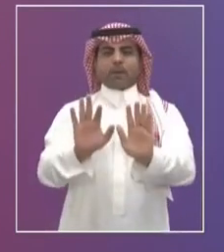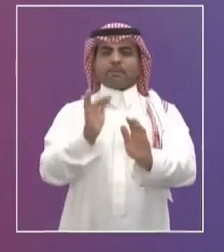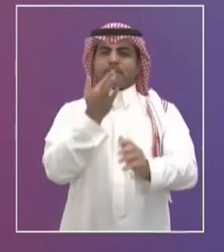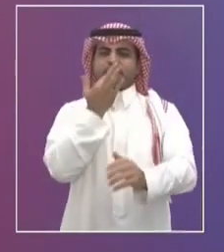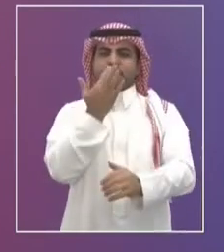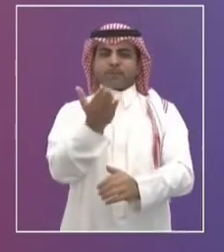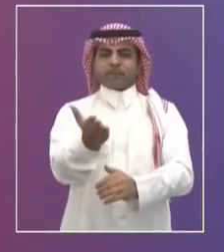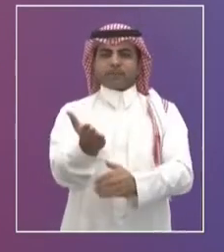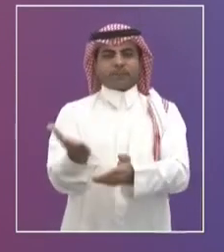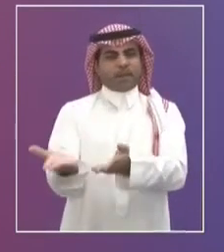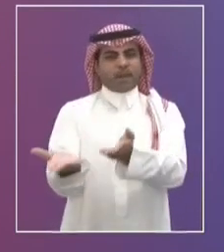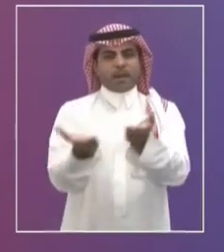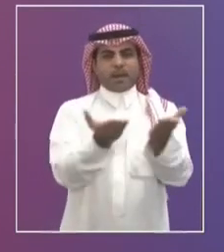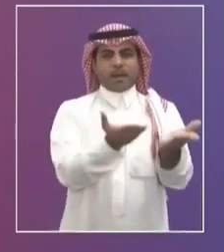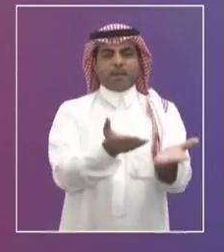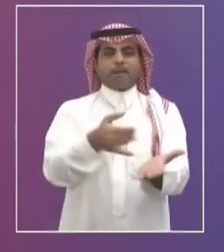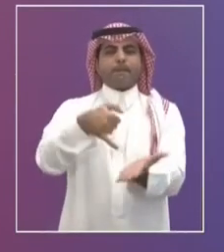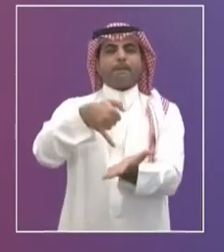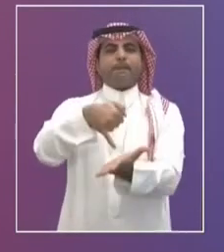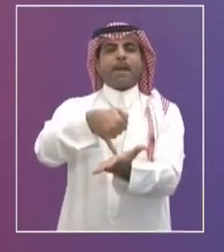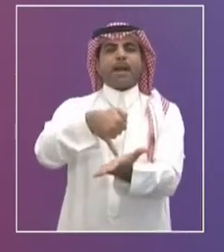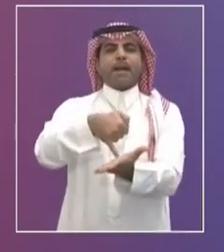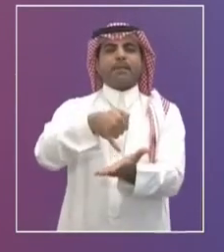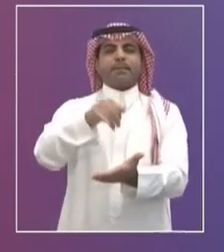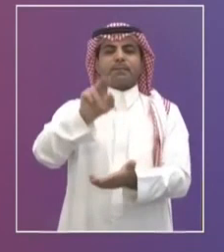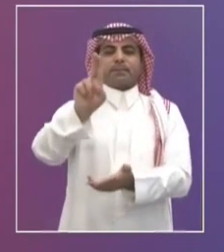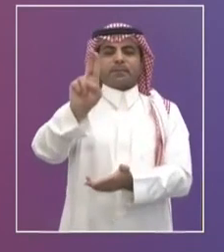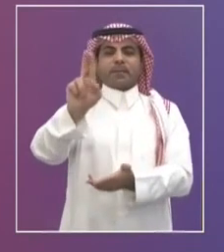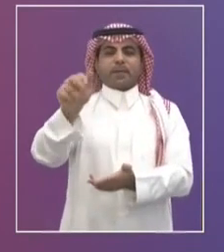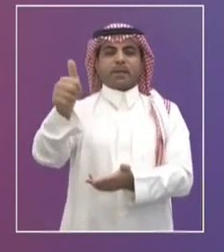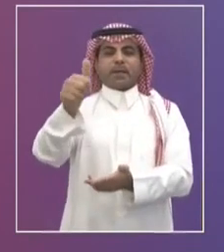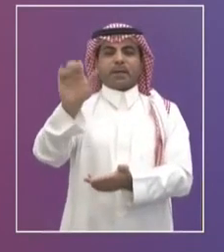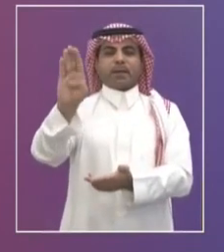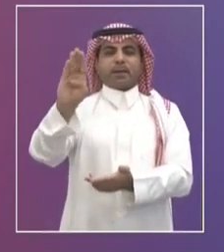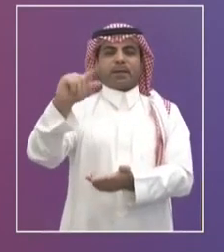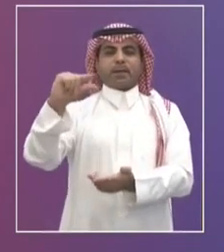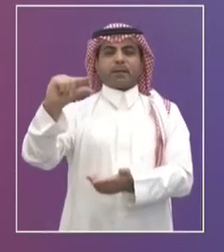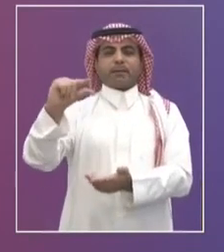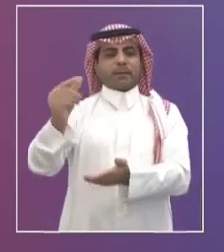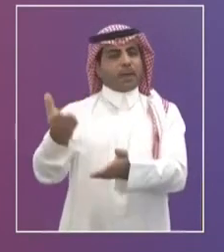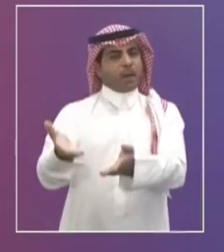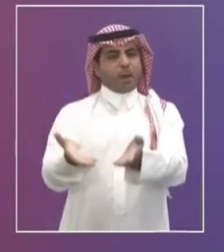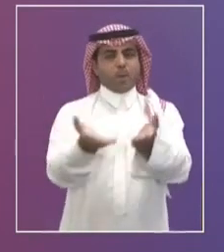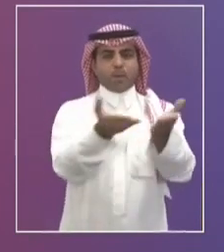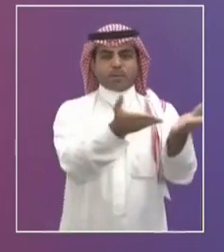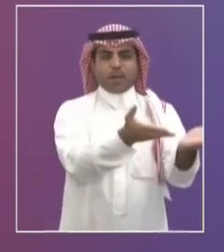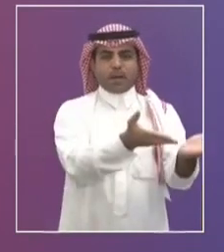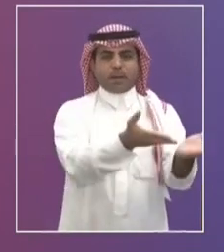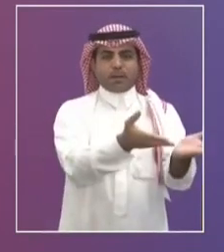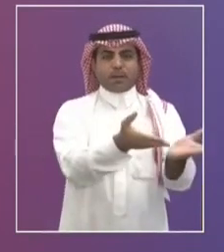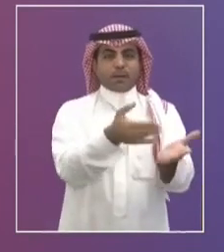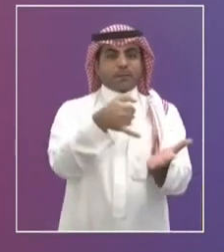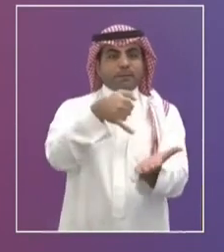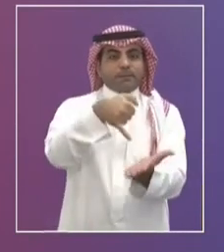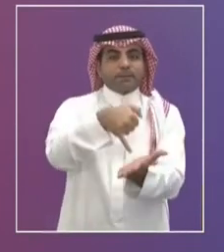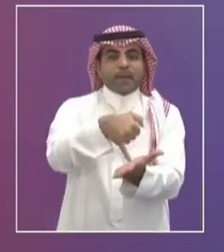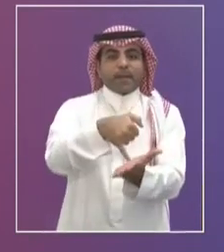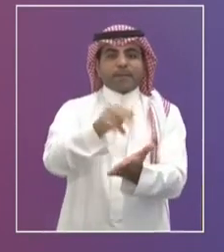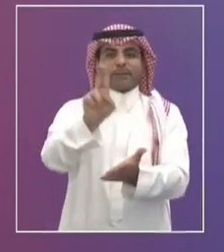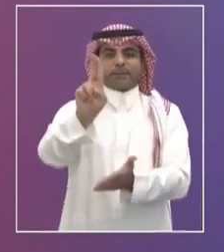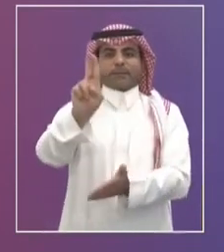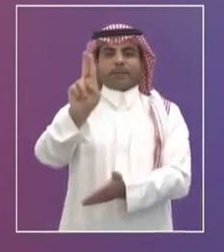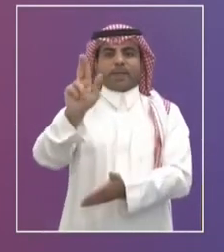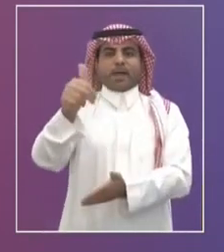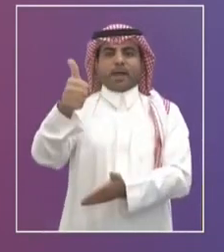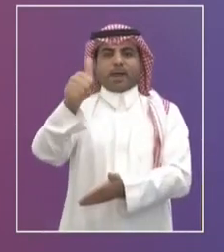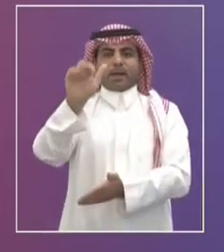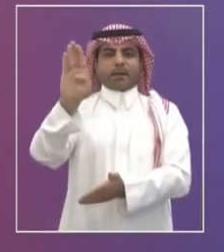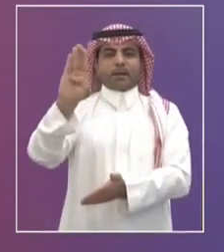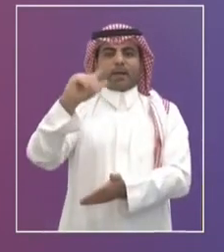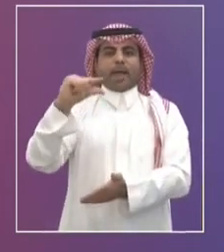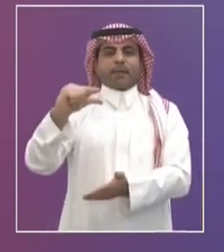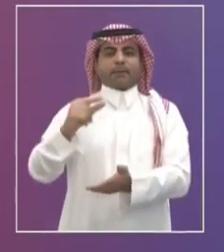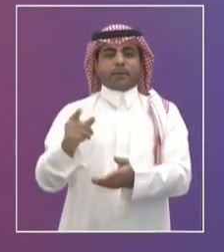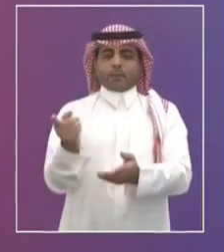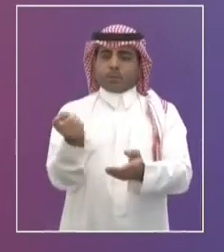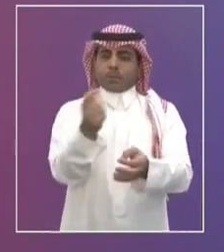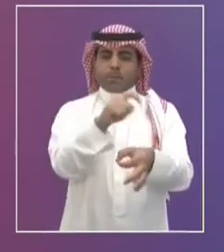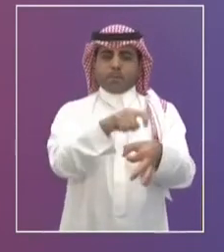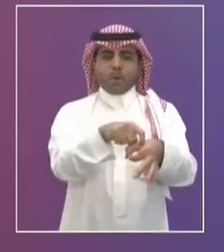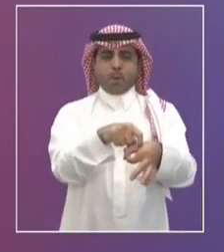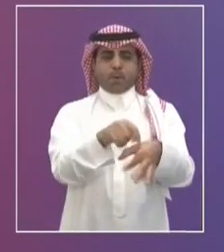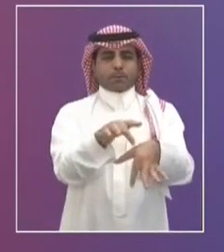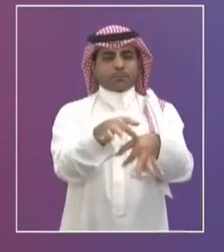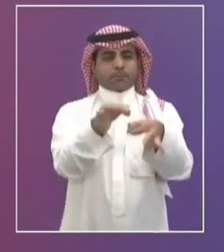من خدمات مراكز تأكد أن تتأكد، والحصول على مواعيدها والذهاب إليها بإذن